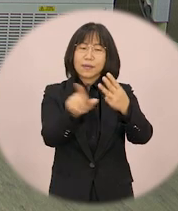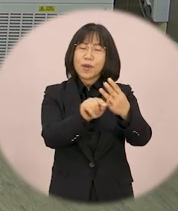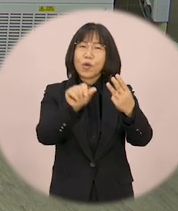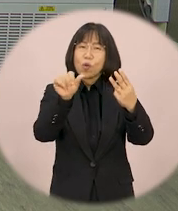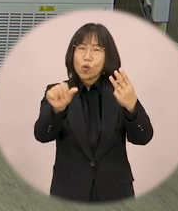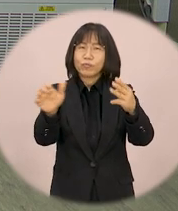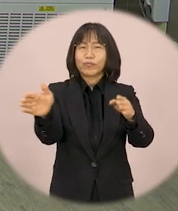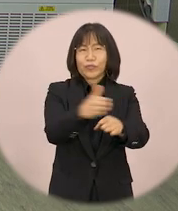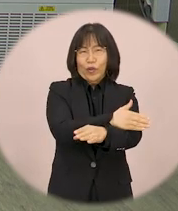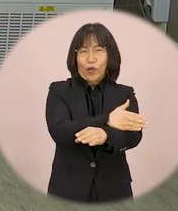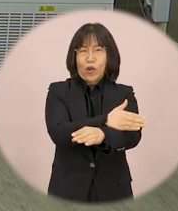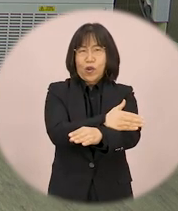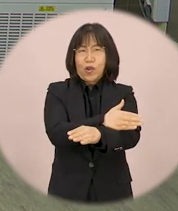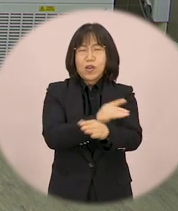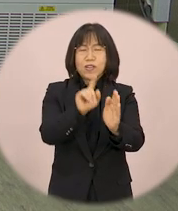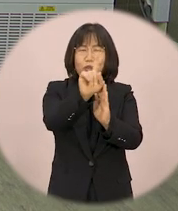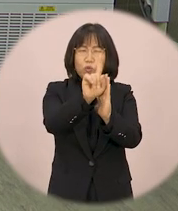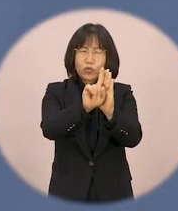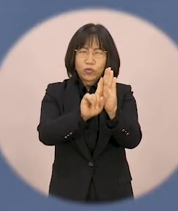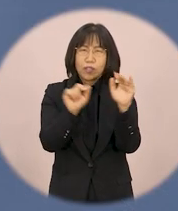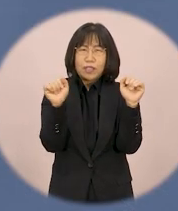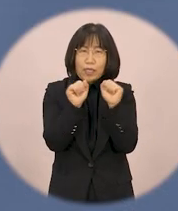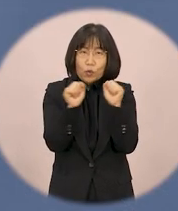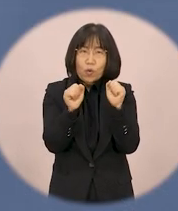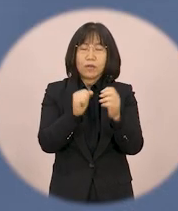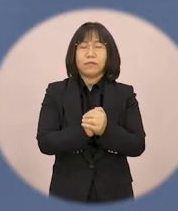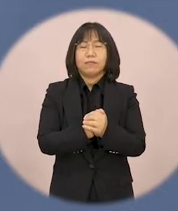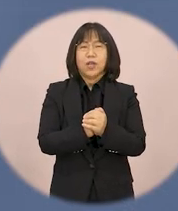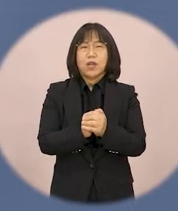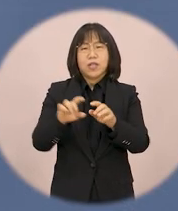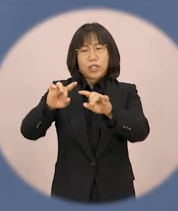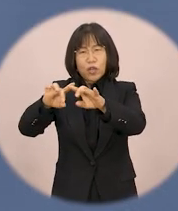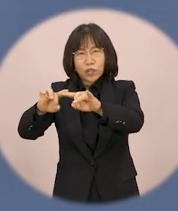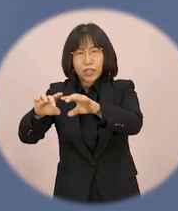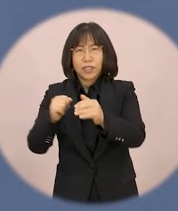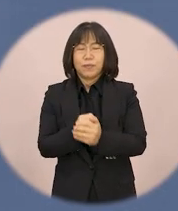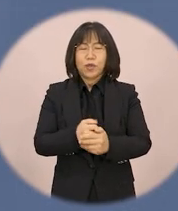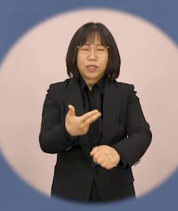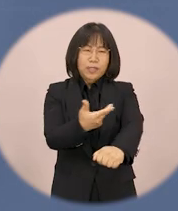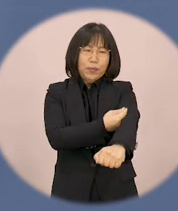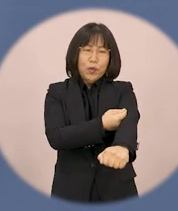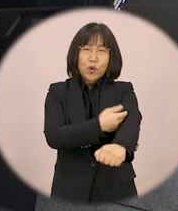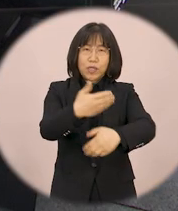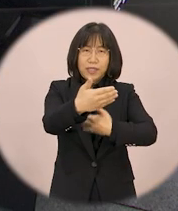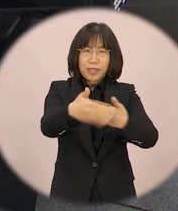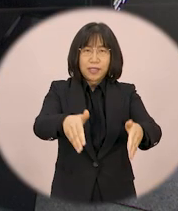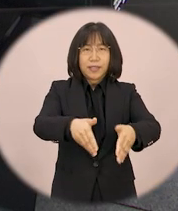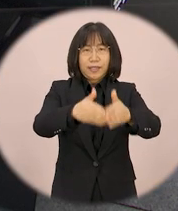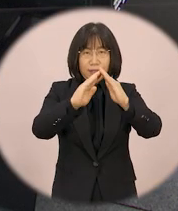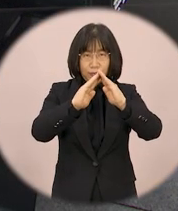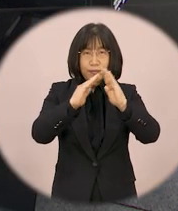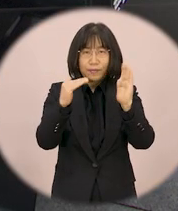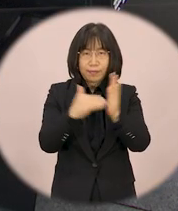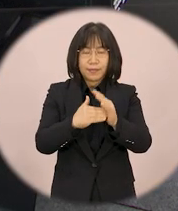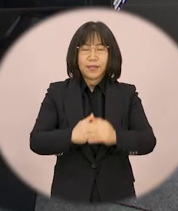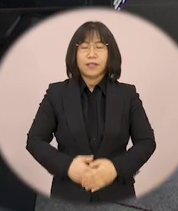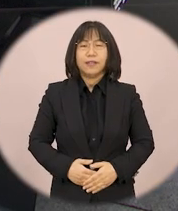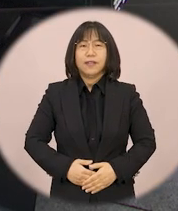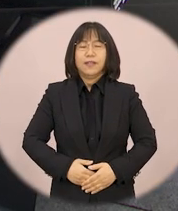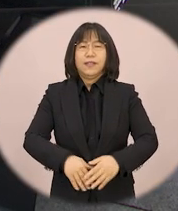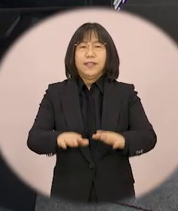초저온 냉동고 와 비상발전기 예 진실 접종 실 등을 설치했으며 지난 18일